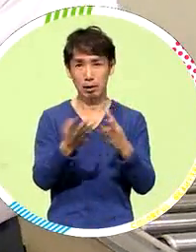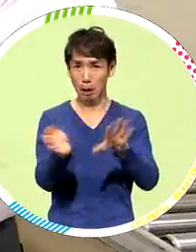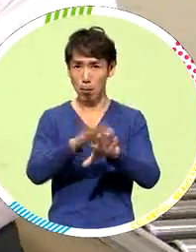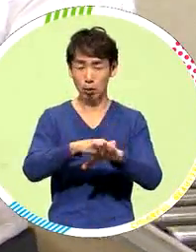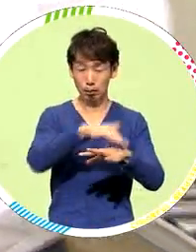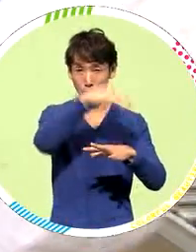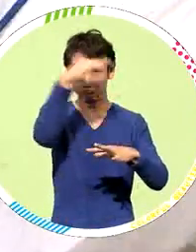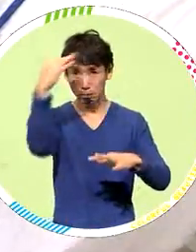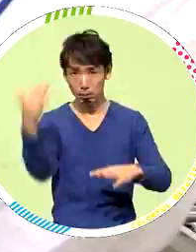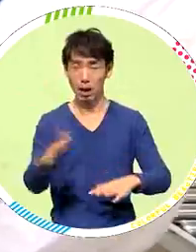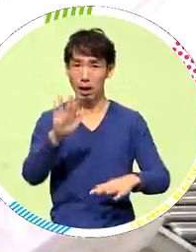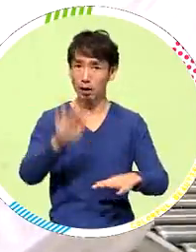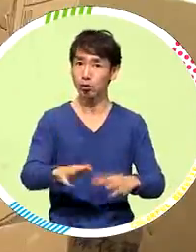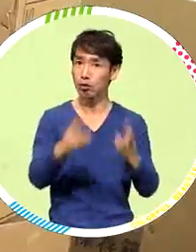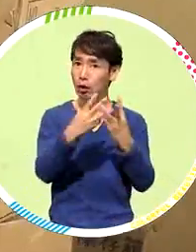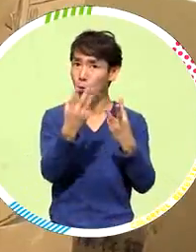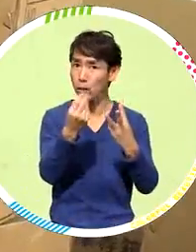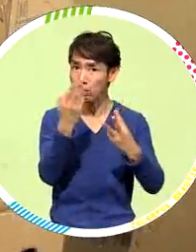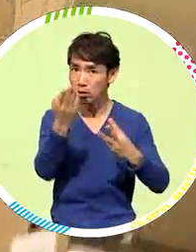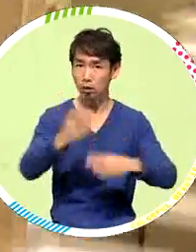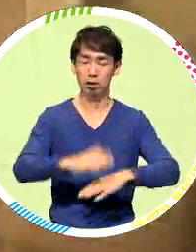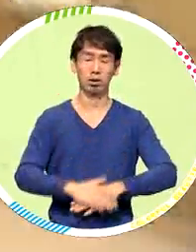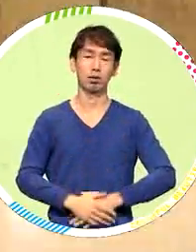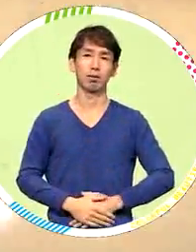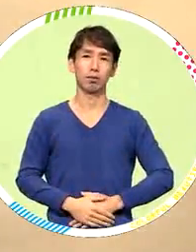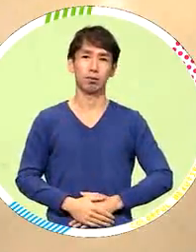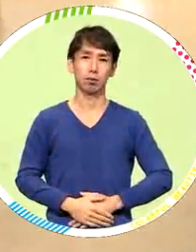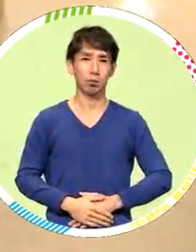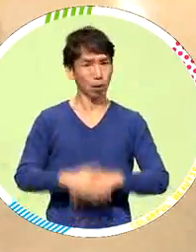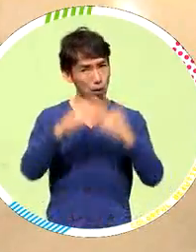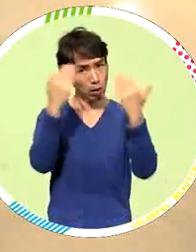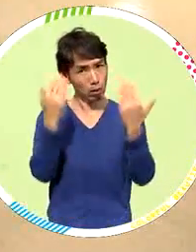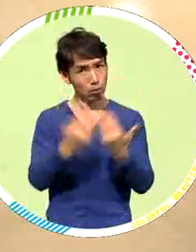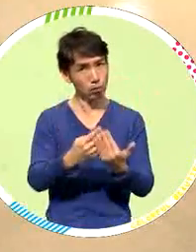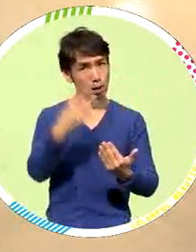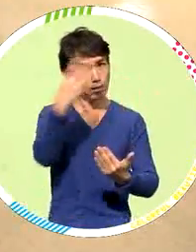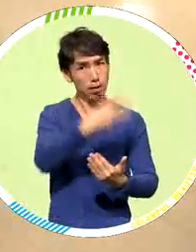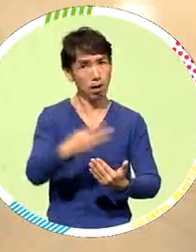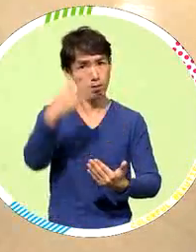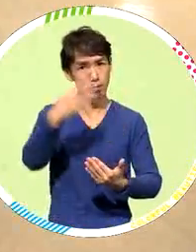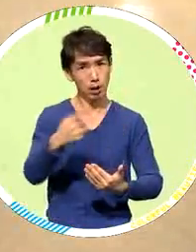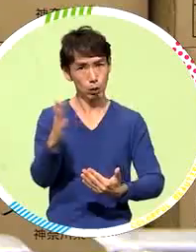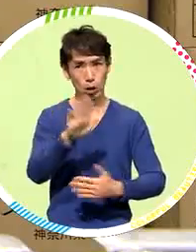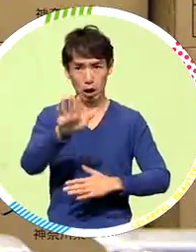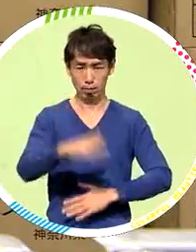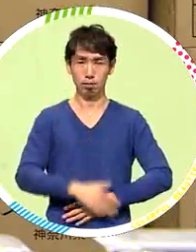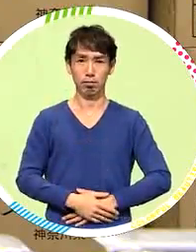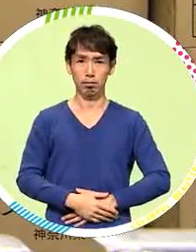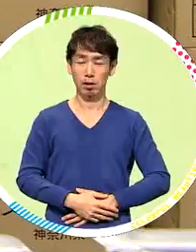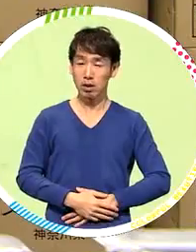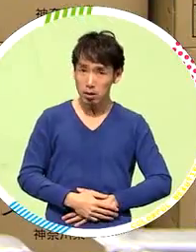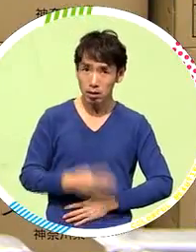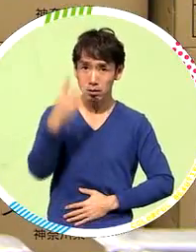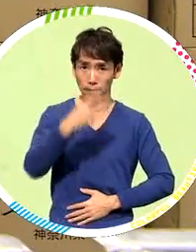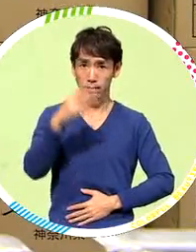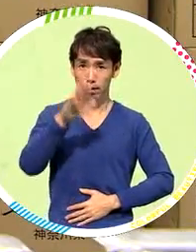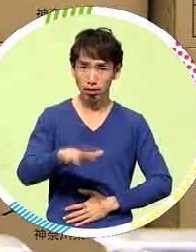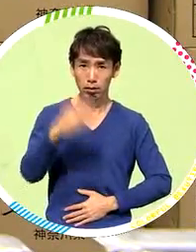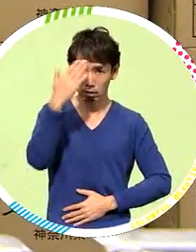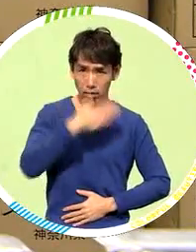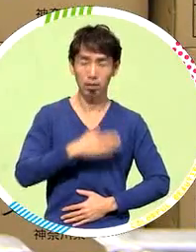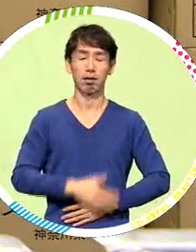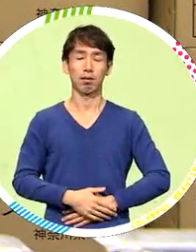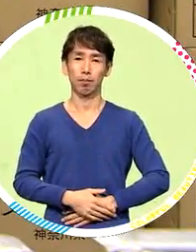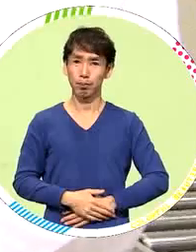ね今ナンパ個くらいあるんですかそうですよ今は3000ばっこんぐらいございますね3千箱